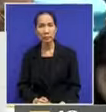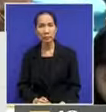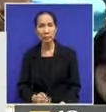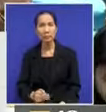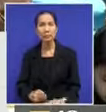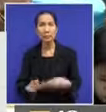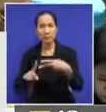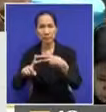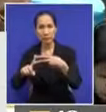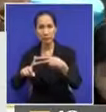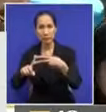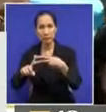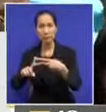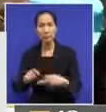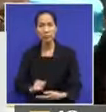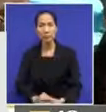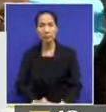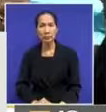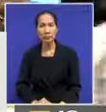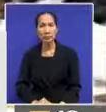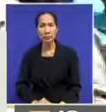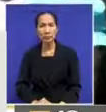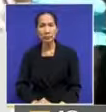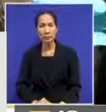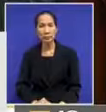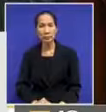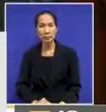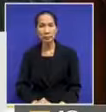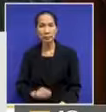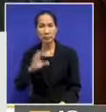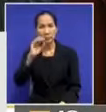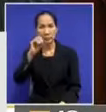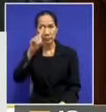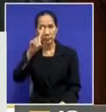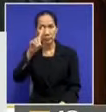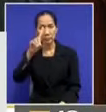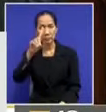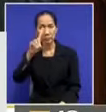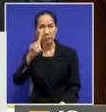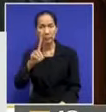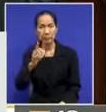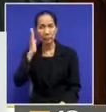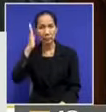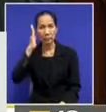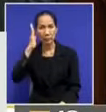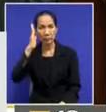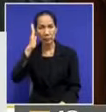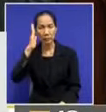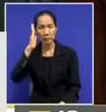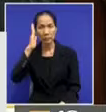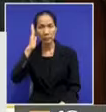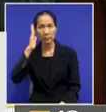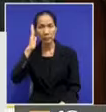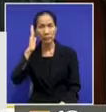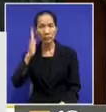นายธนาธรจึงรุ่งเรืองกิจครับ 51นายขวัญชาติวงสุภ